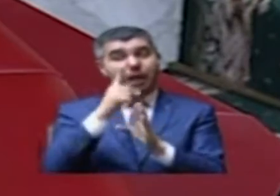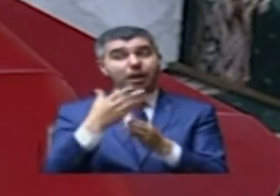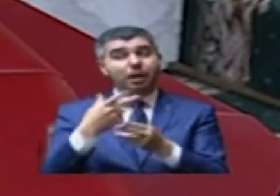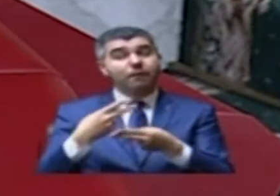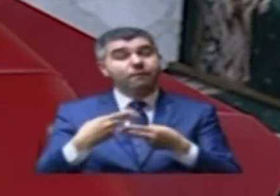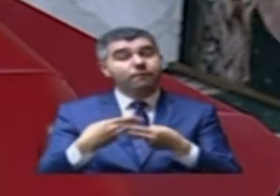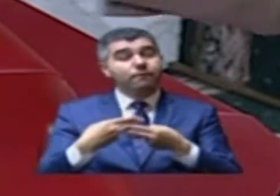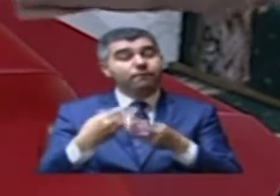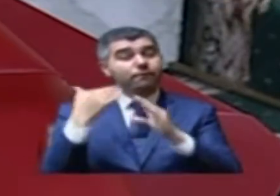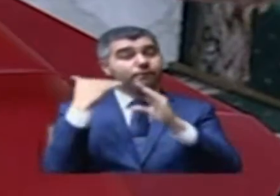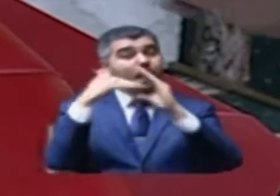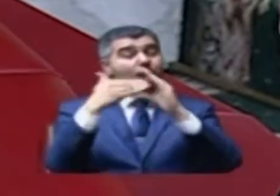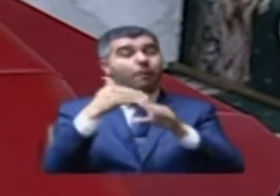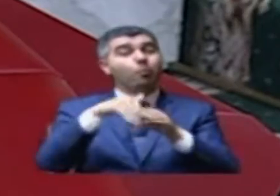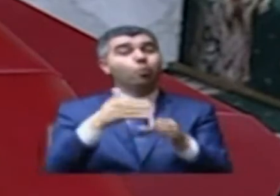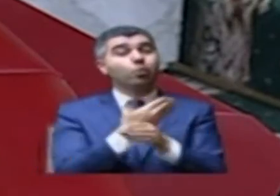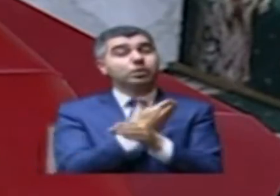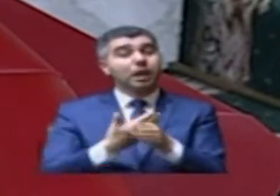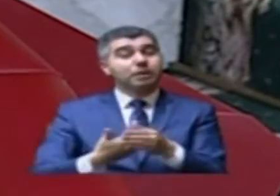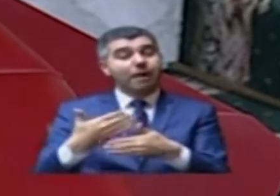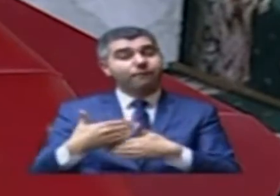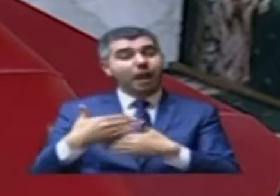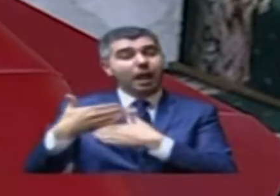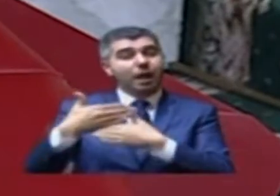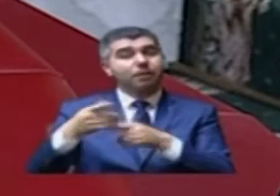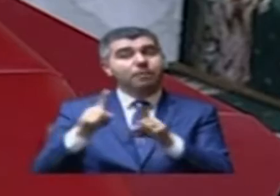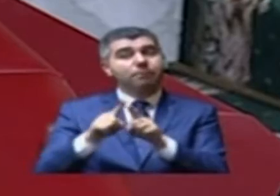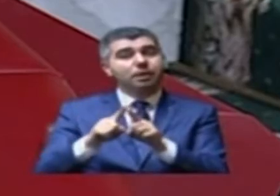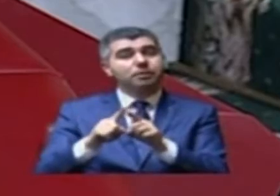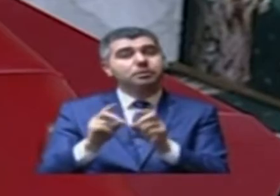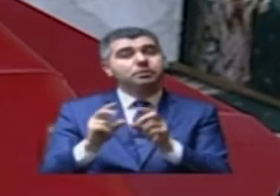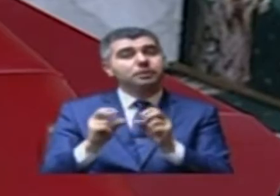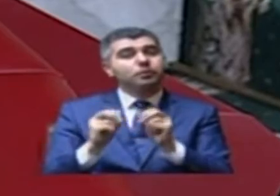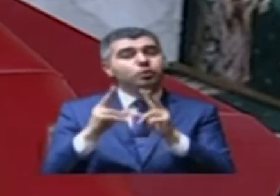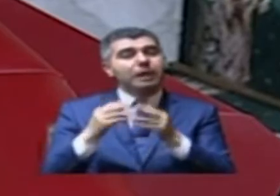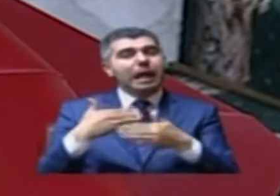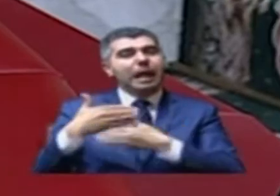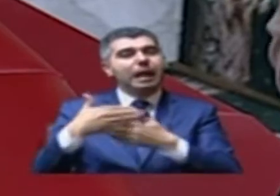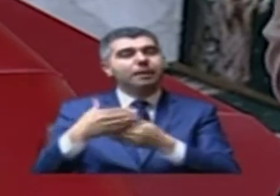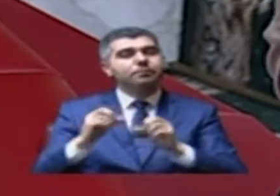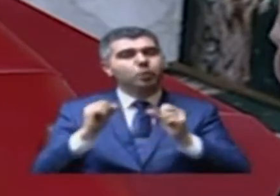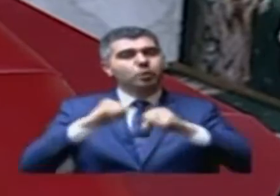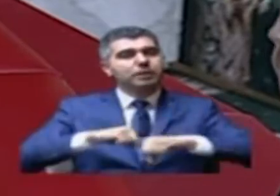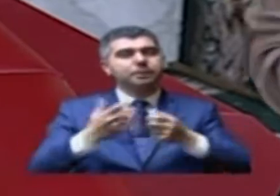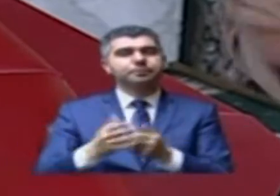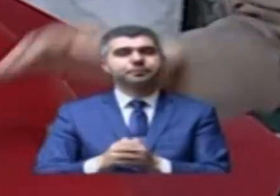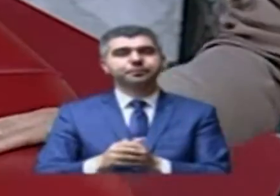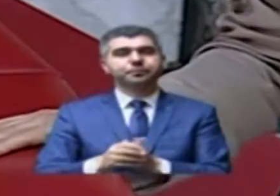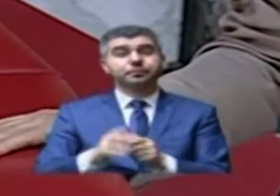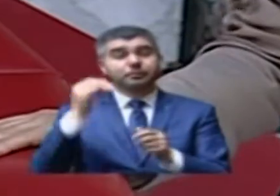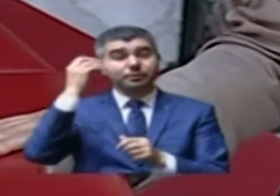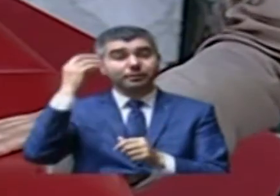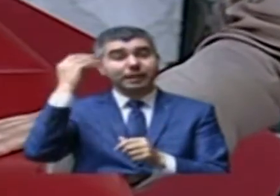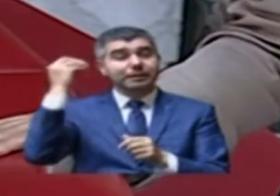أحيل على مجلس المستشارين في هذه الآونة الأخيرة، نتمنى أنه يخرج في أقرب وقت. ما ننسوش كذلك أننا درنا